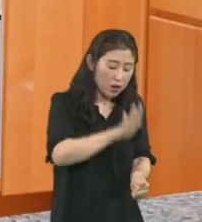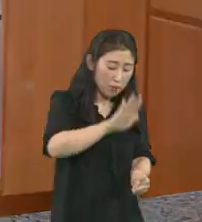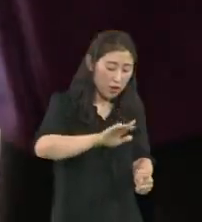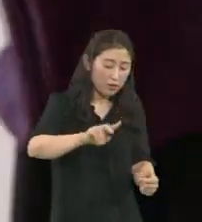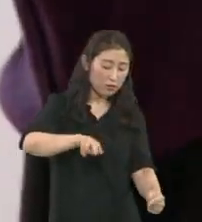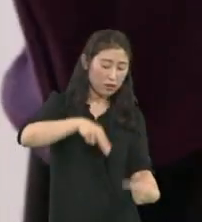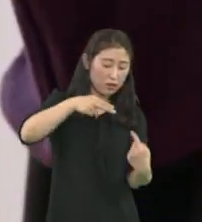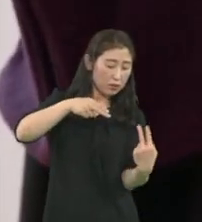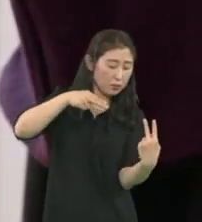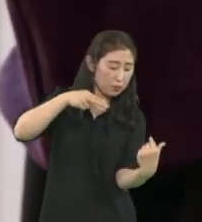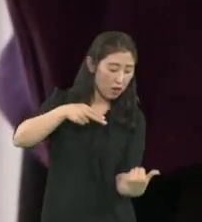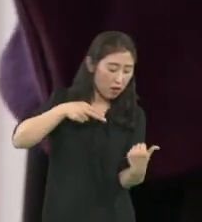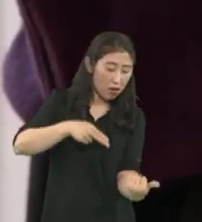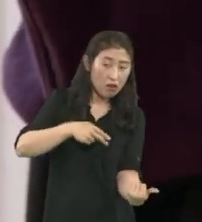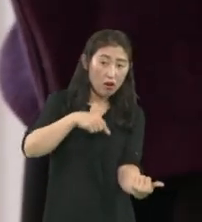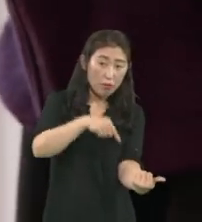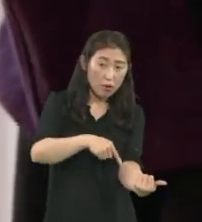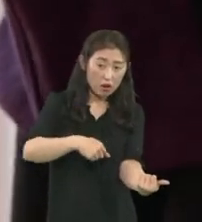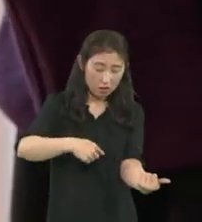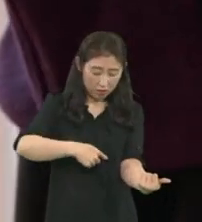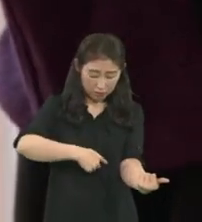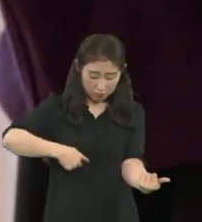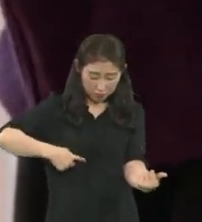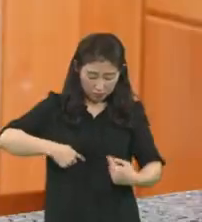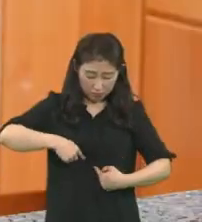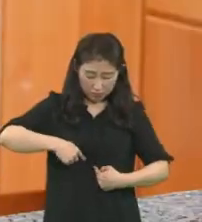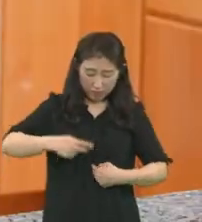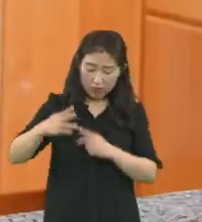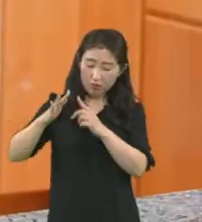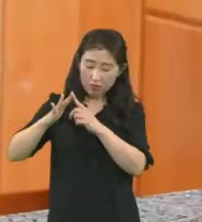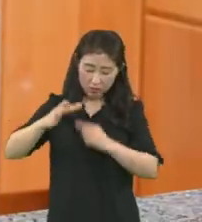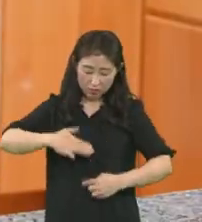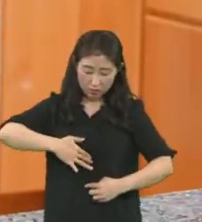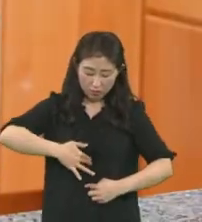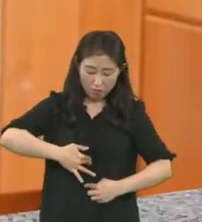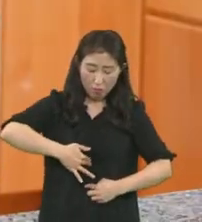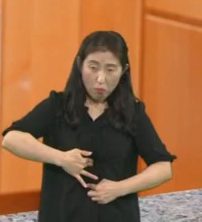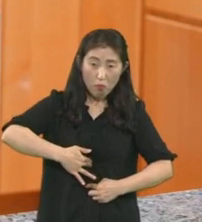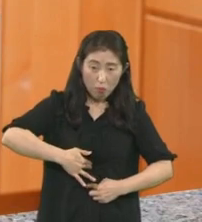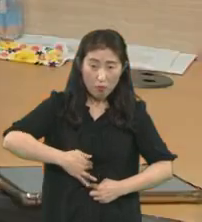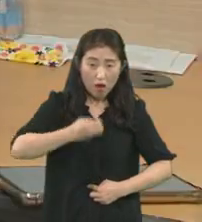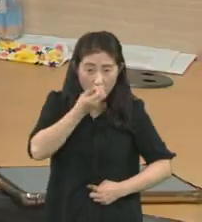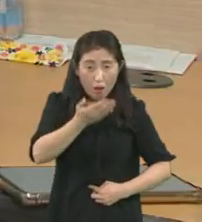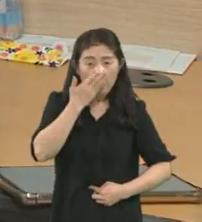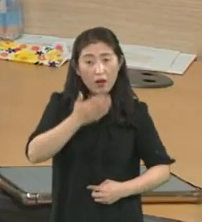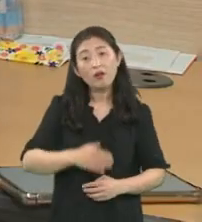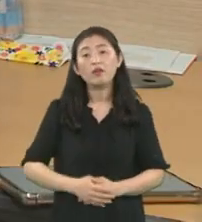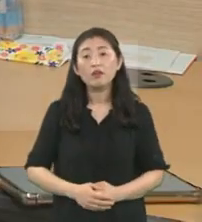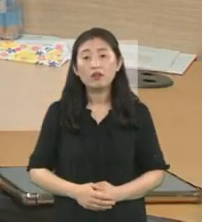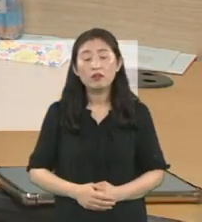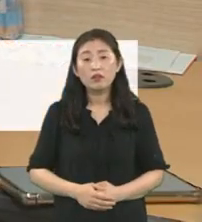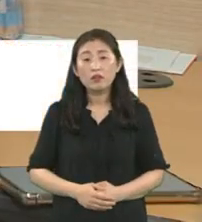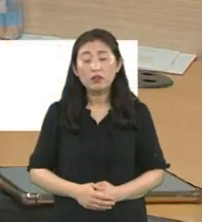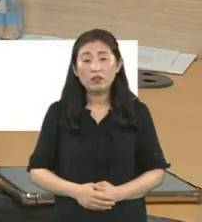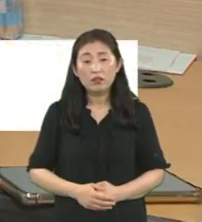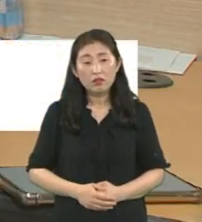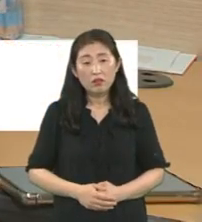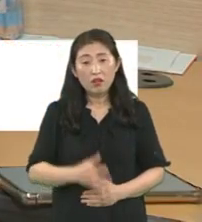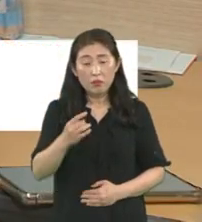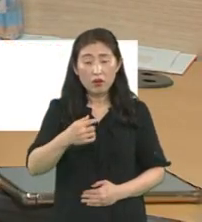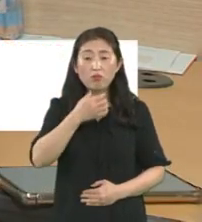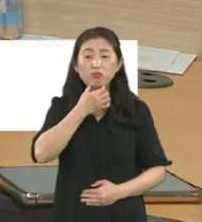다음 가슴 중앙 부위를 손가락으로 압박해주면 이물질을 빼낼 수 있습니다. 눈에 보이지 않는데 기도